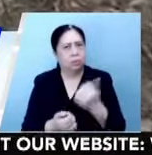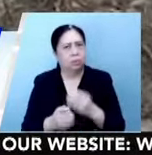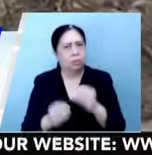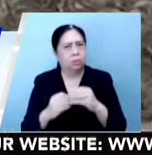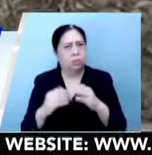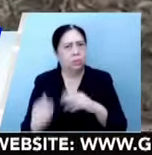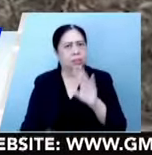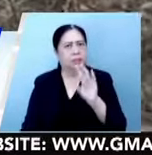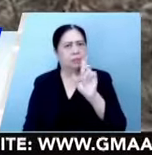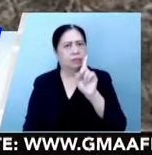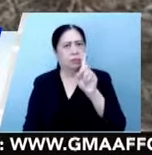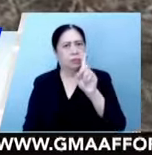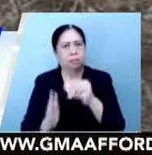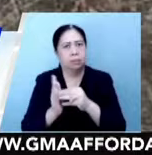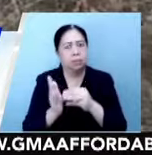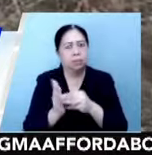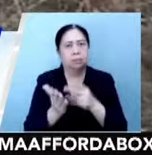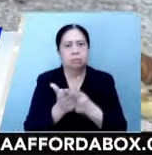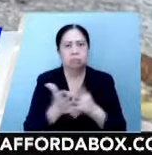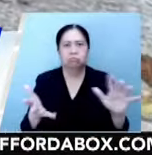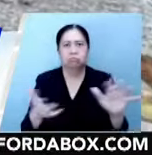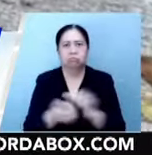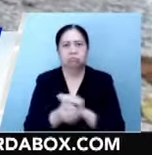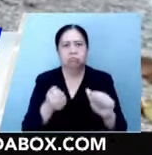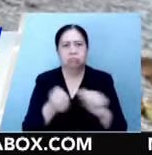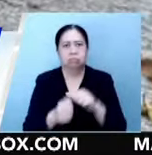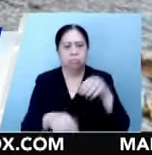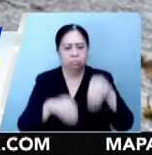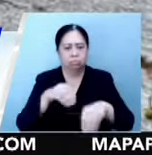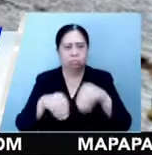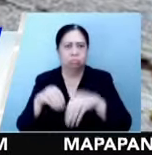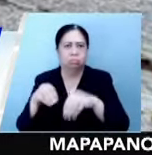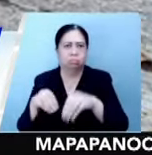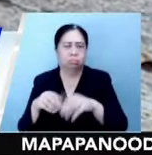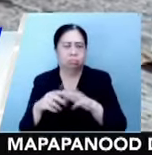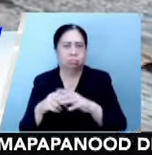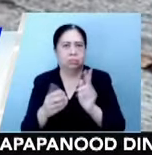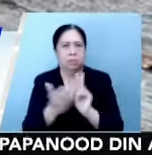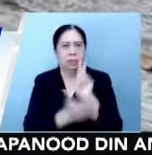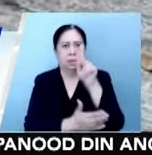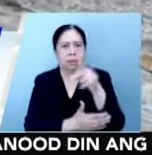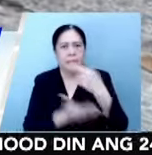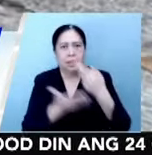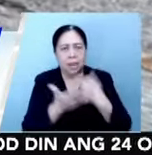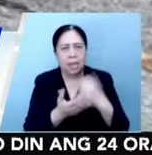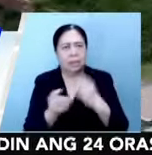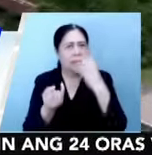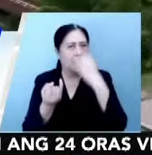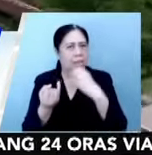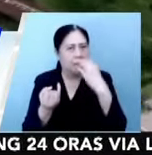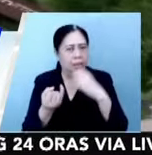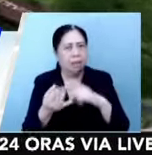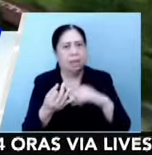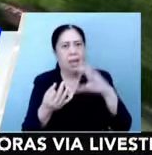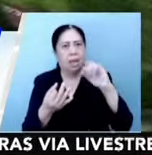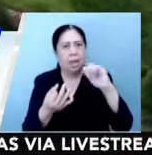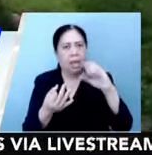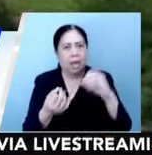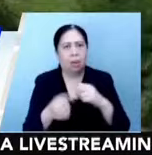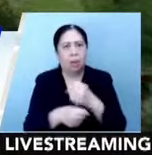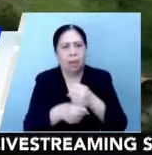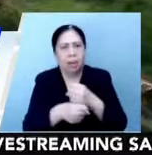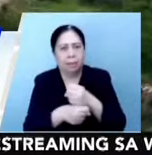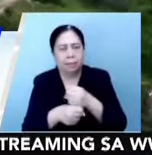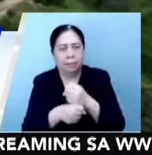71 milyon pesos ang pinsala sa kanilang mga pananim na palay, mais, kakao at kape. Ang pinsala naman